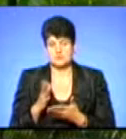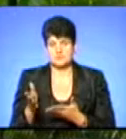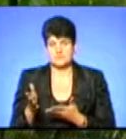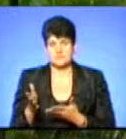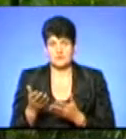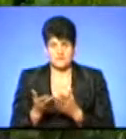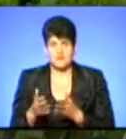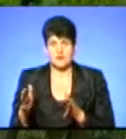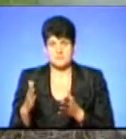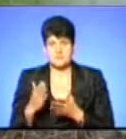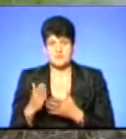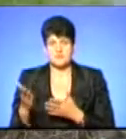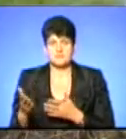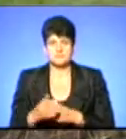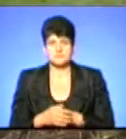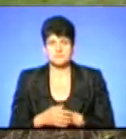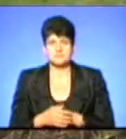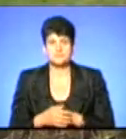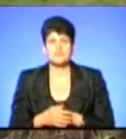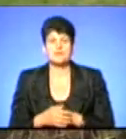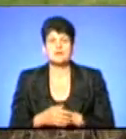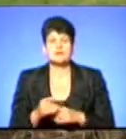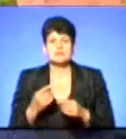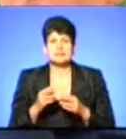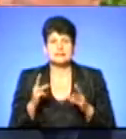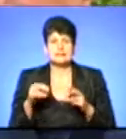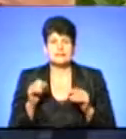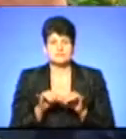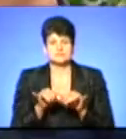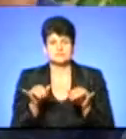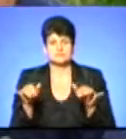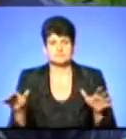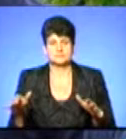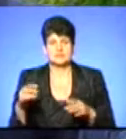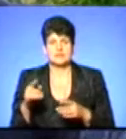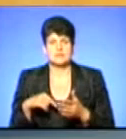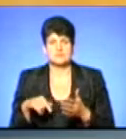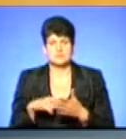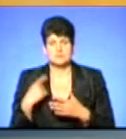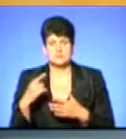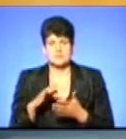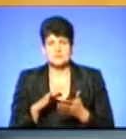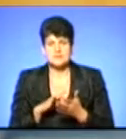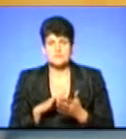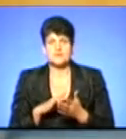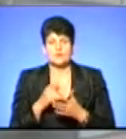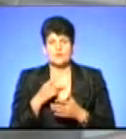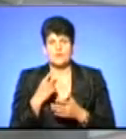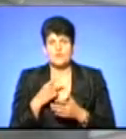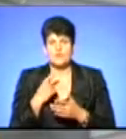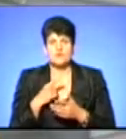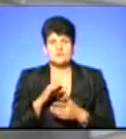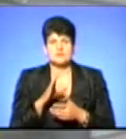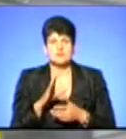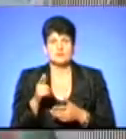в ямі в мене є все. Дим із цих ділянок поширюється на обласний центр, каже поліцейський Володимир Сосновий. За словами доктора біологічних наук